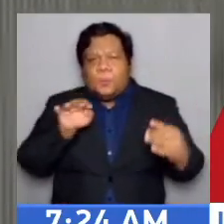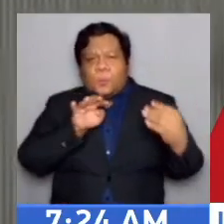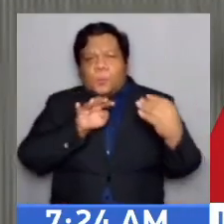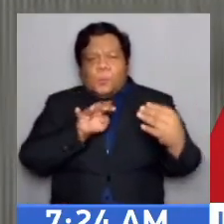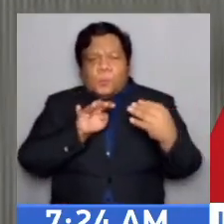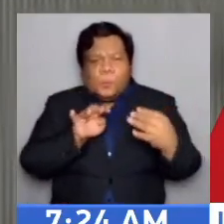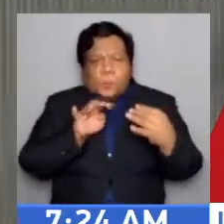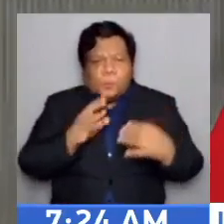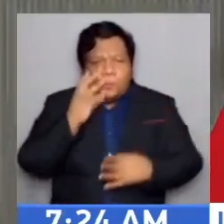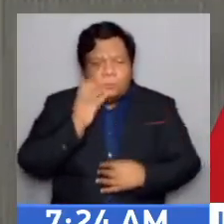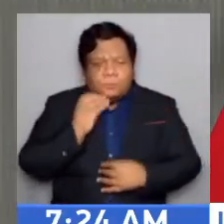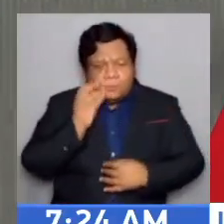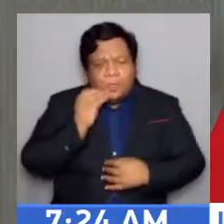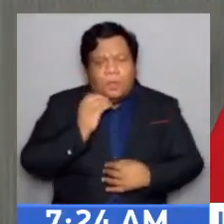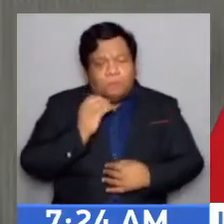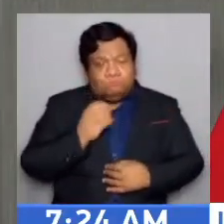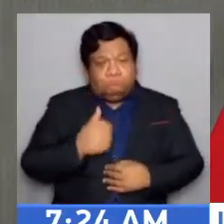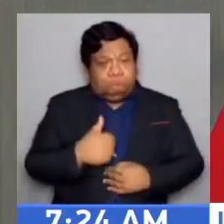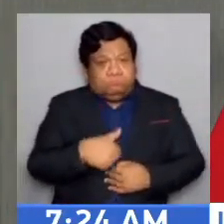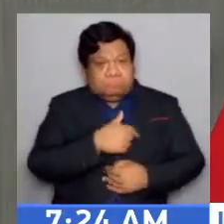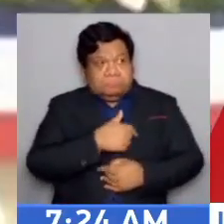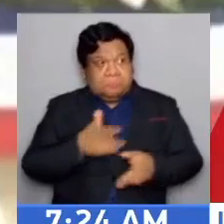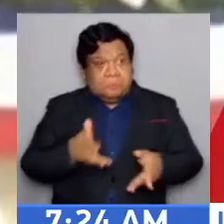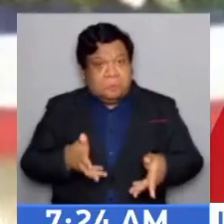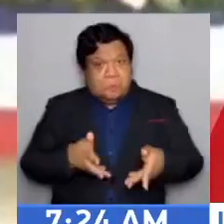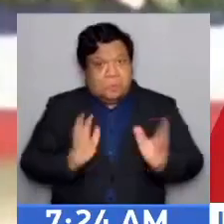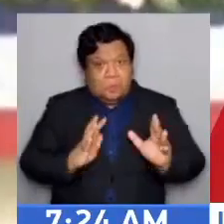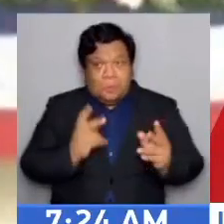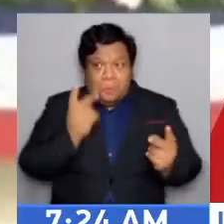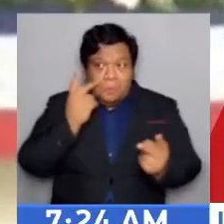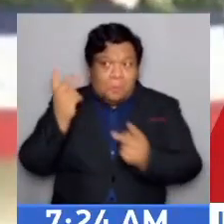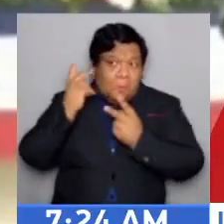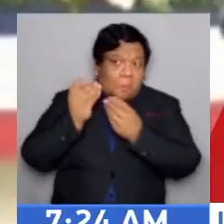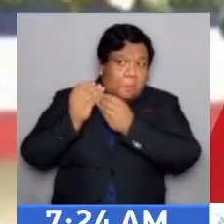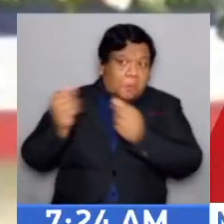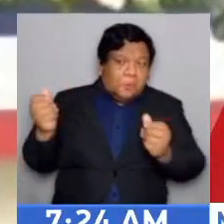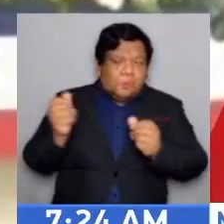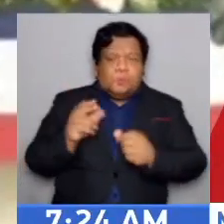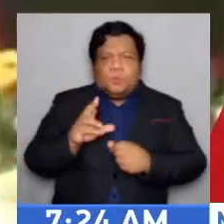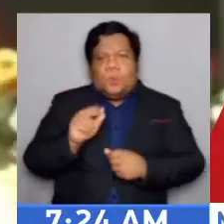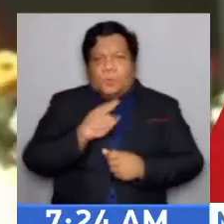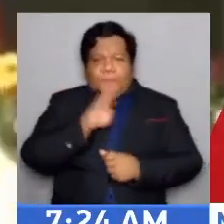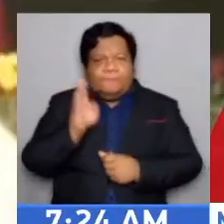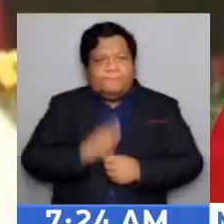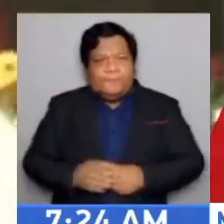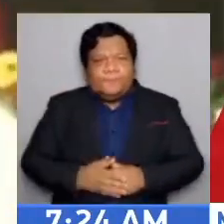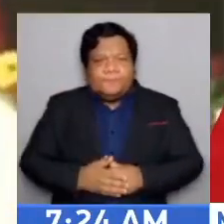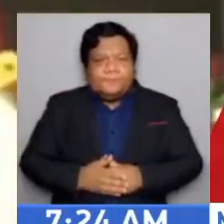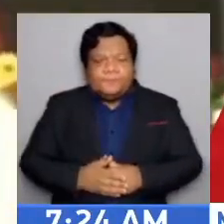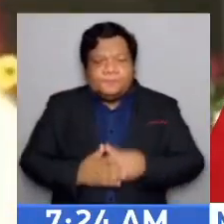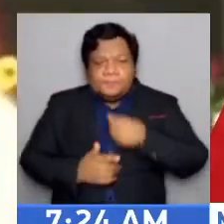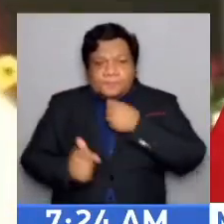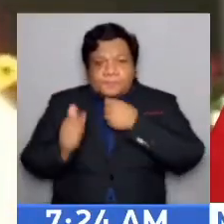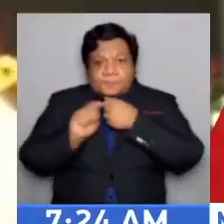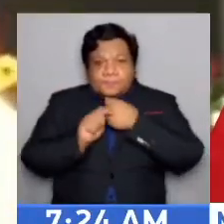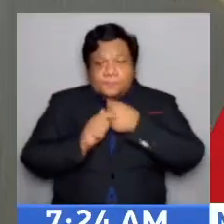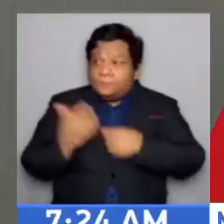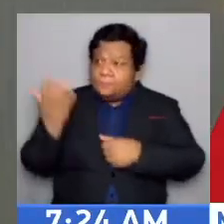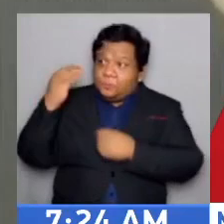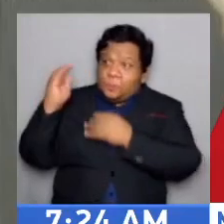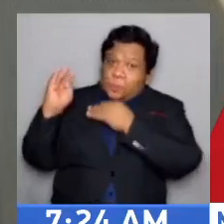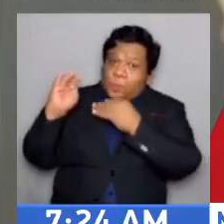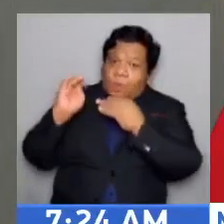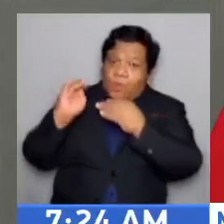allow our memories to lapse. Ang digmaan noon, nag-iwan daw ng aral tungkol sa kahalagahan ng